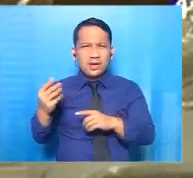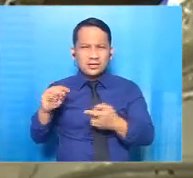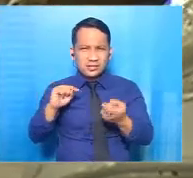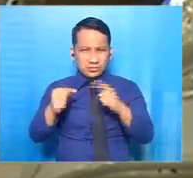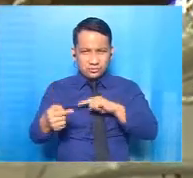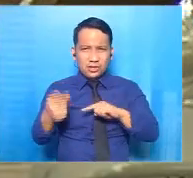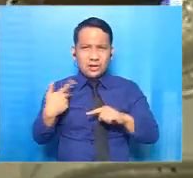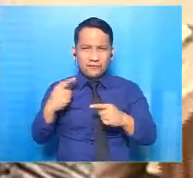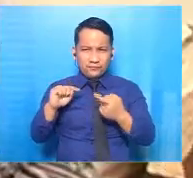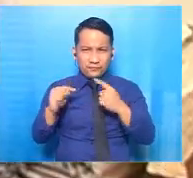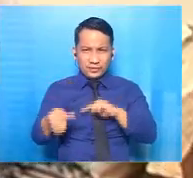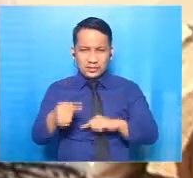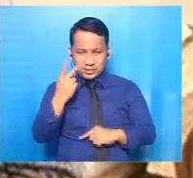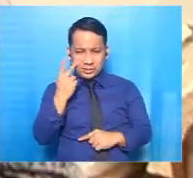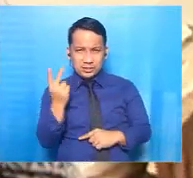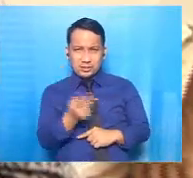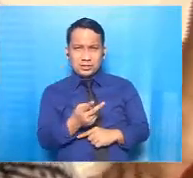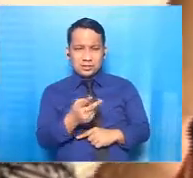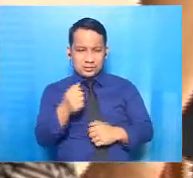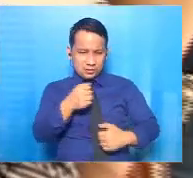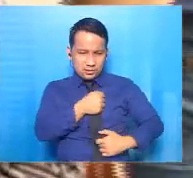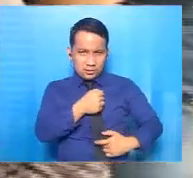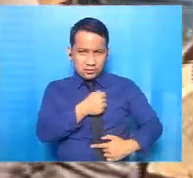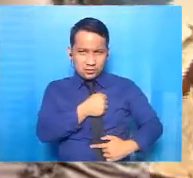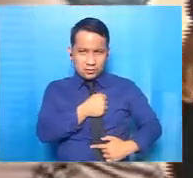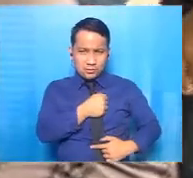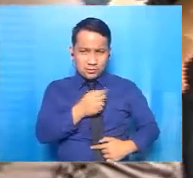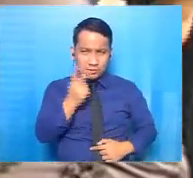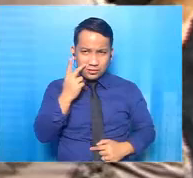injury. Nakakita na namin yung mga gwardiya na dyan. Tapos